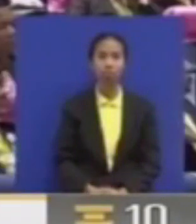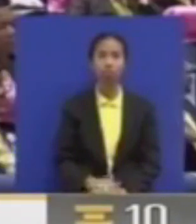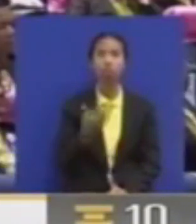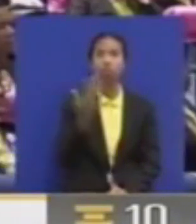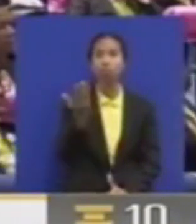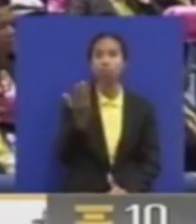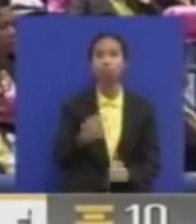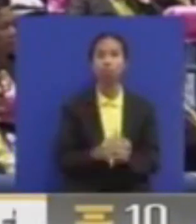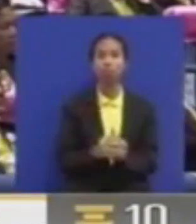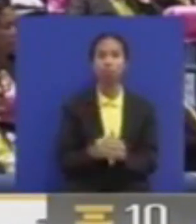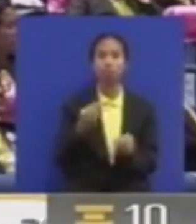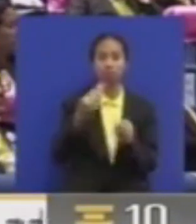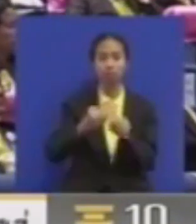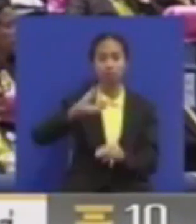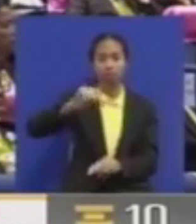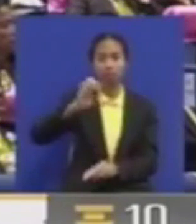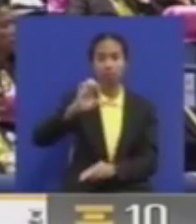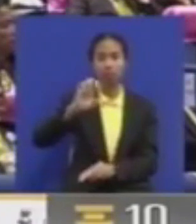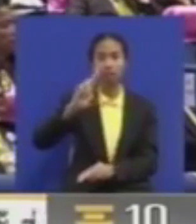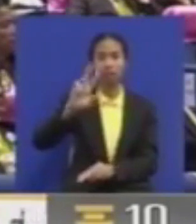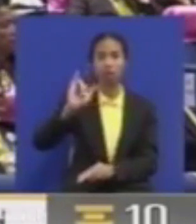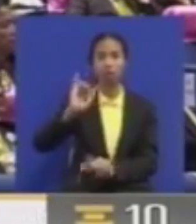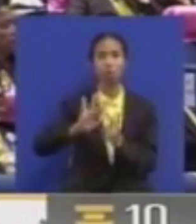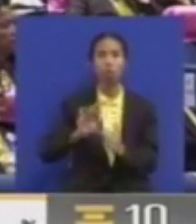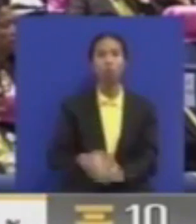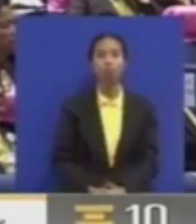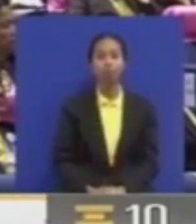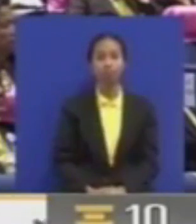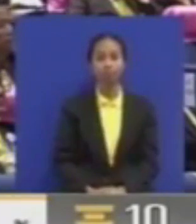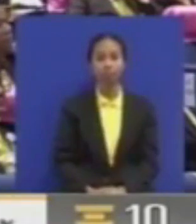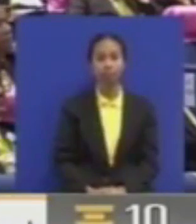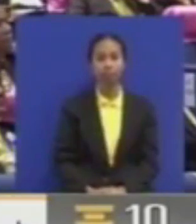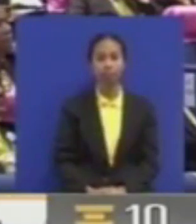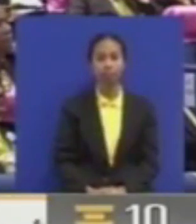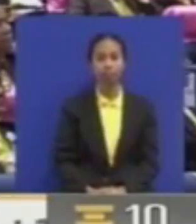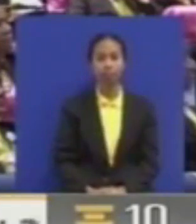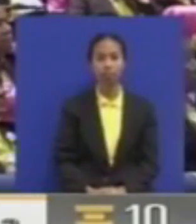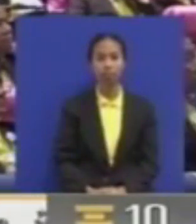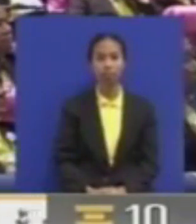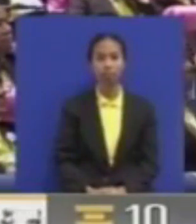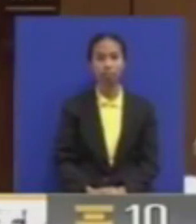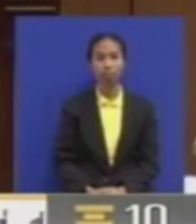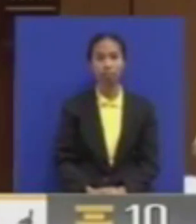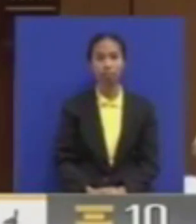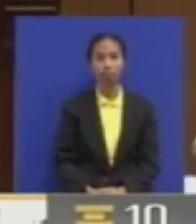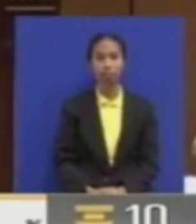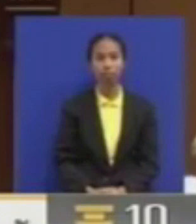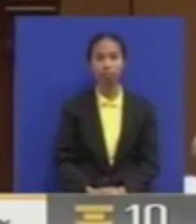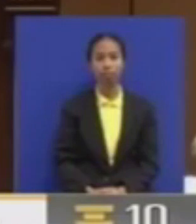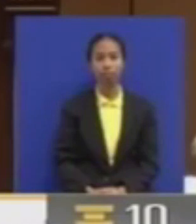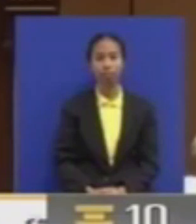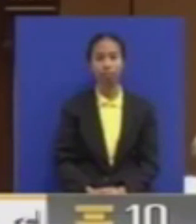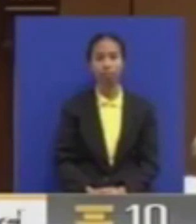ะก็5คนเนี่ยประกอบไปด้วยนายอนุชานาคาสายนายอัครวัฒน์อนุชานาคาสายเป็นสส